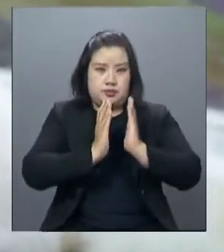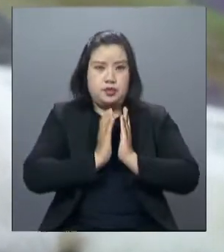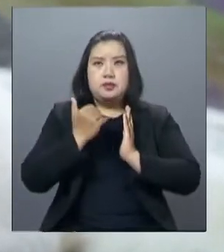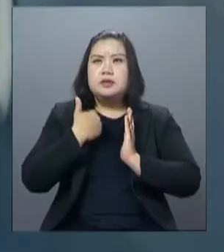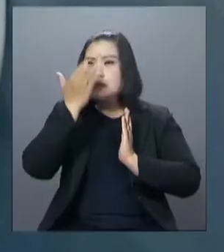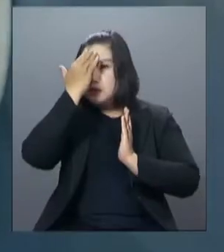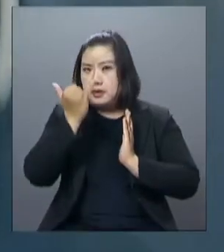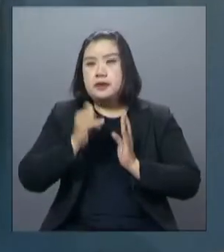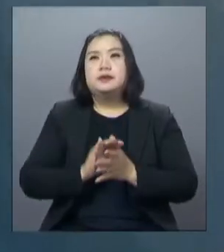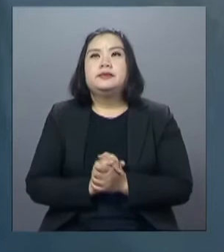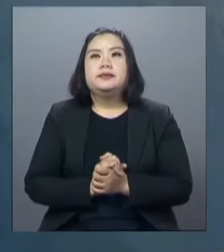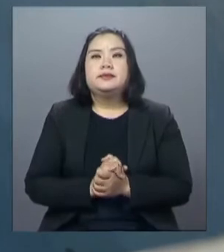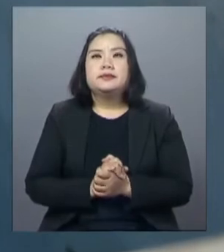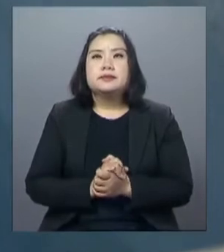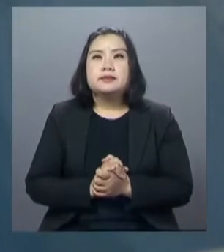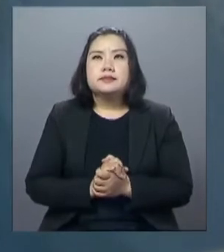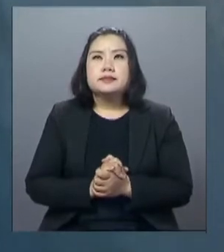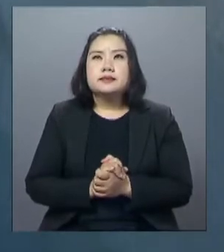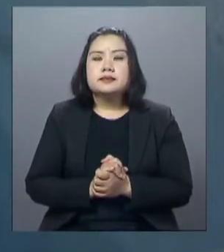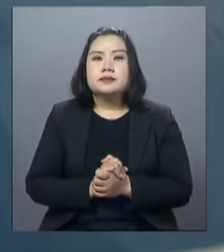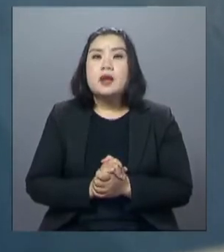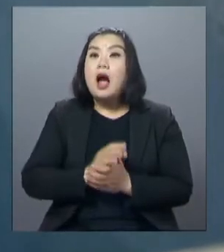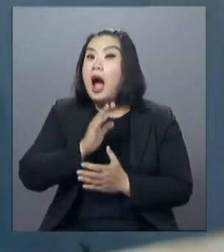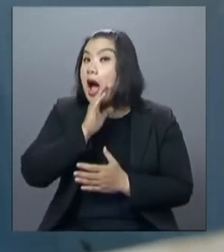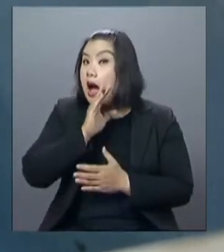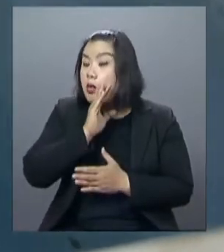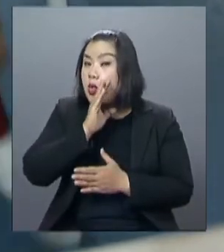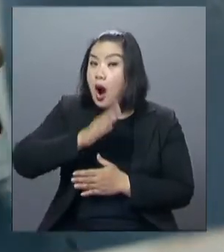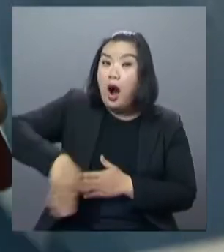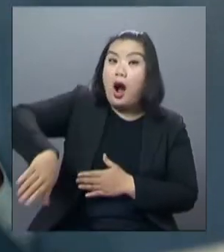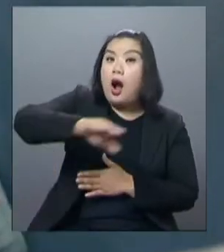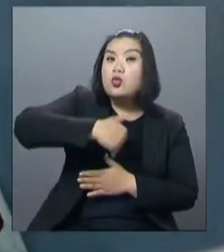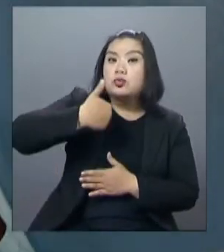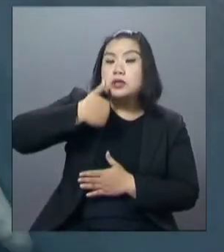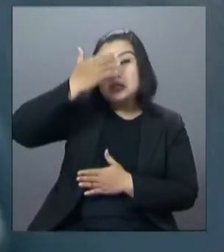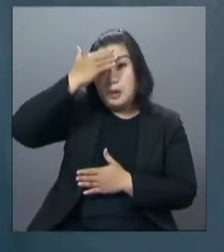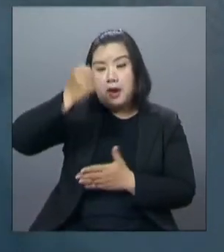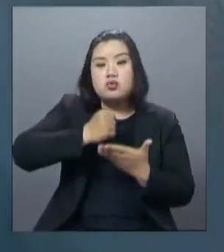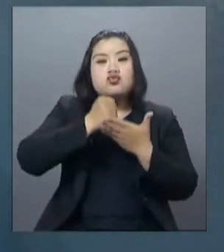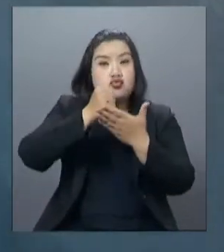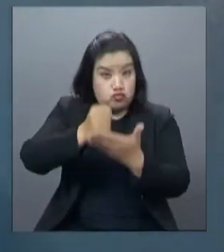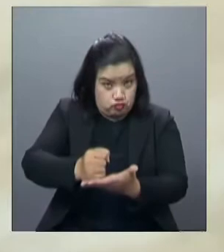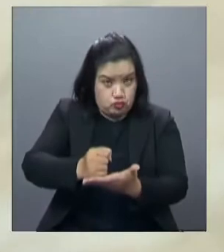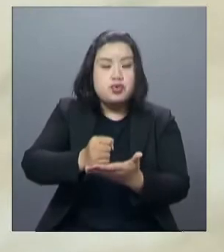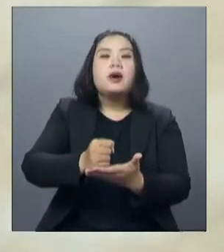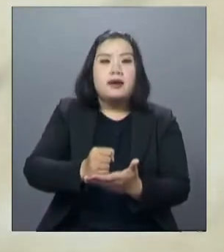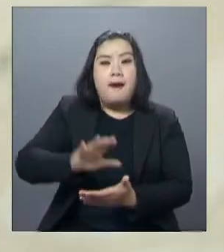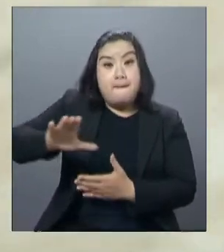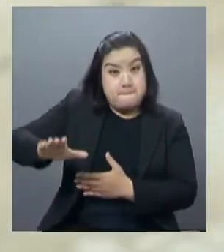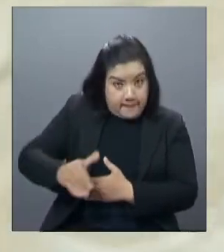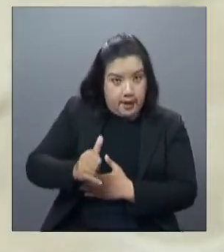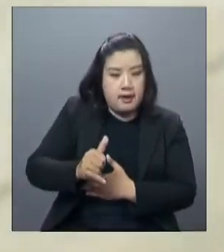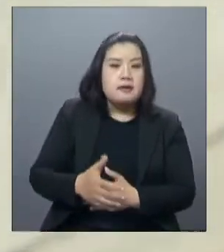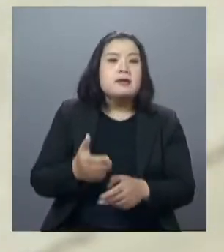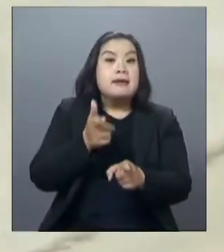าถ้าเราทุกคนหันมาช่วยเหลือและเลี้ยงดูสุนัขพันทาง